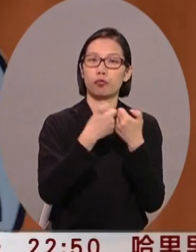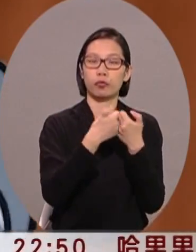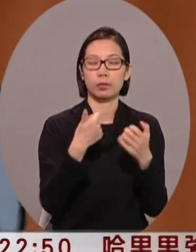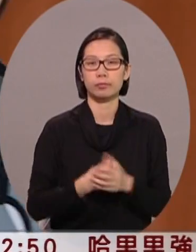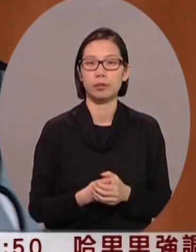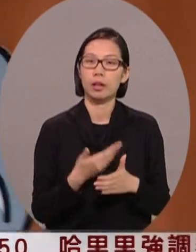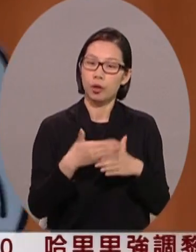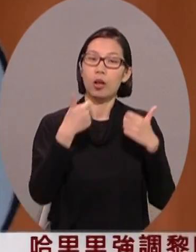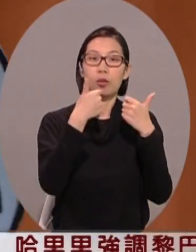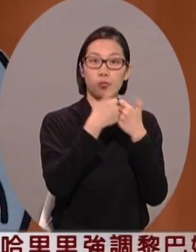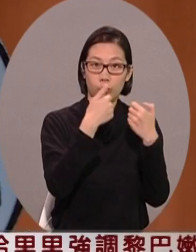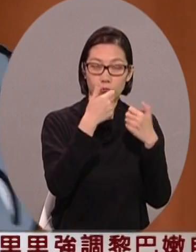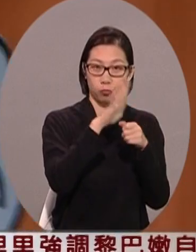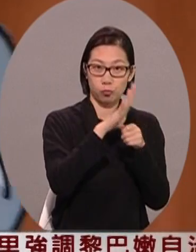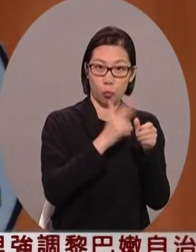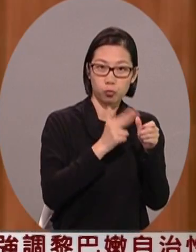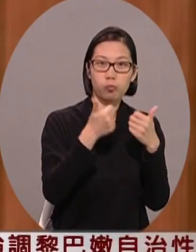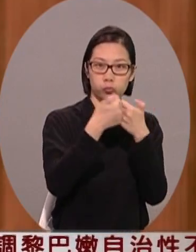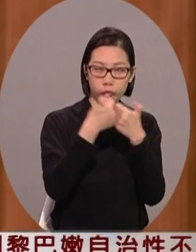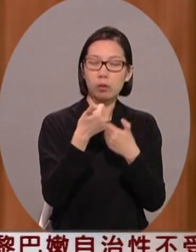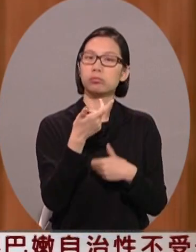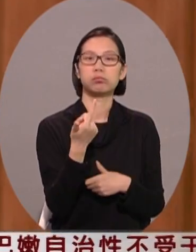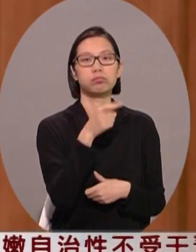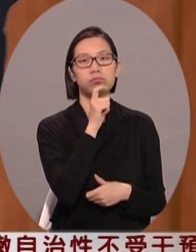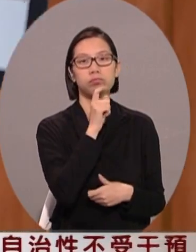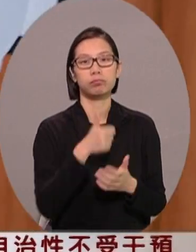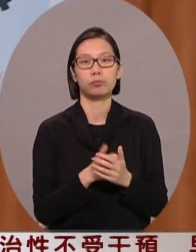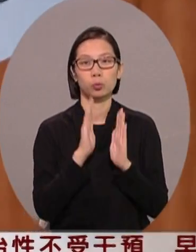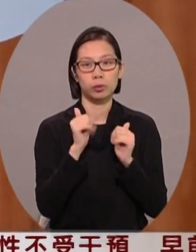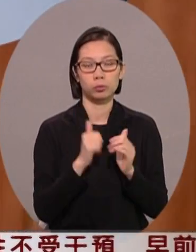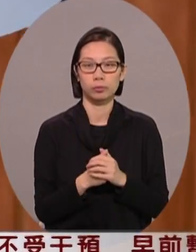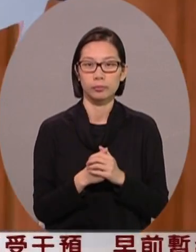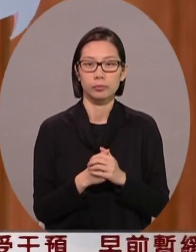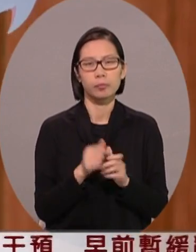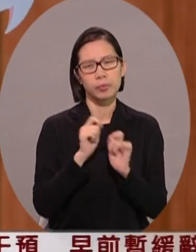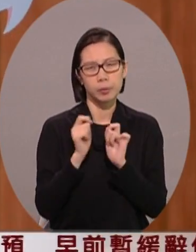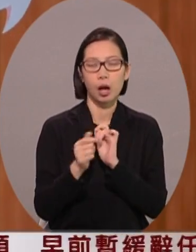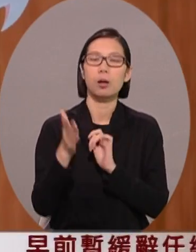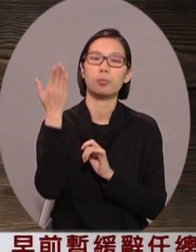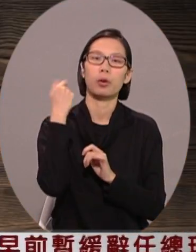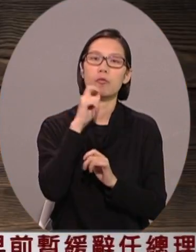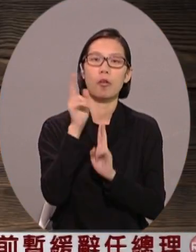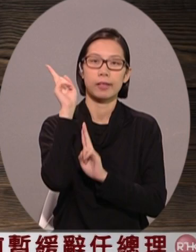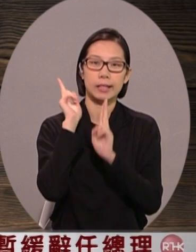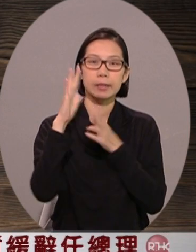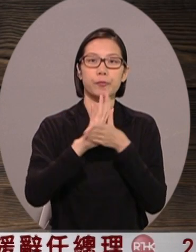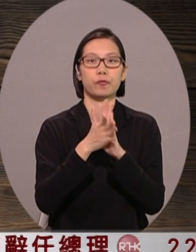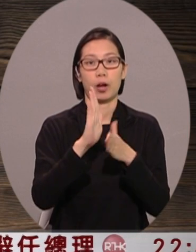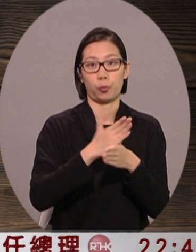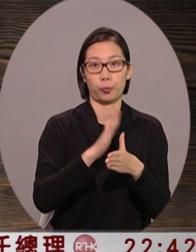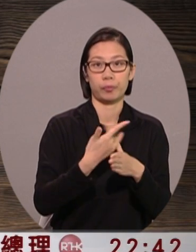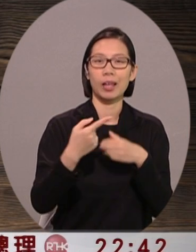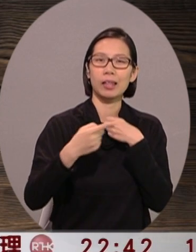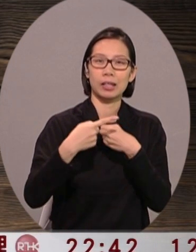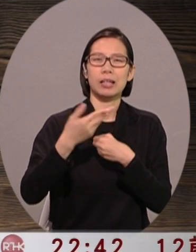所以和尚有老婆是常态。为什么？其实背后有历史和文化原因。第一，以前